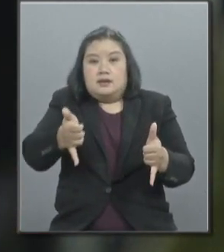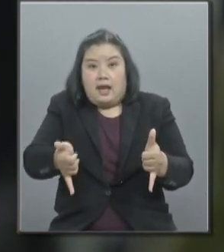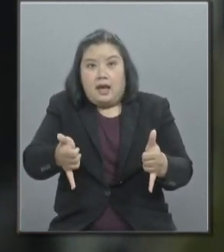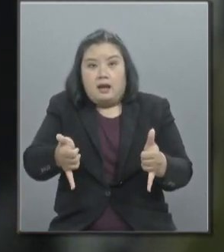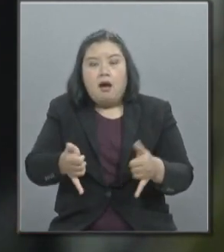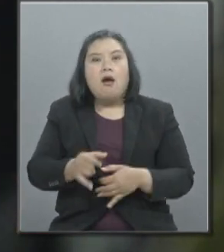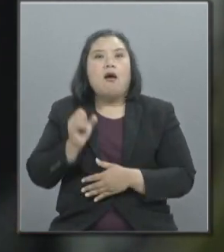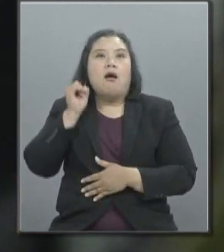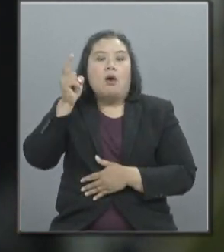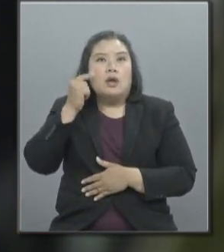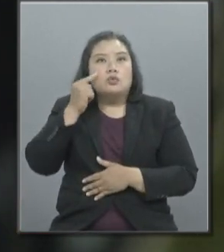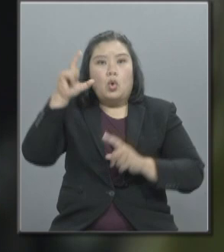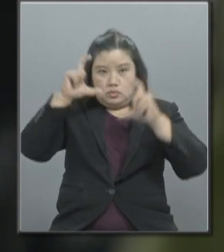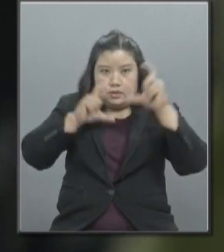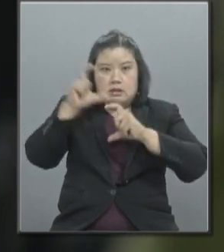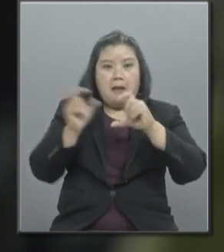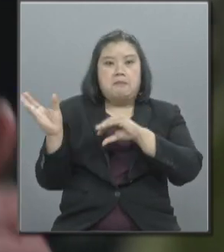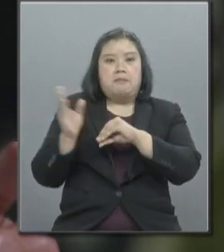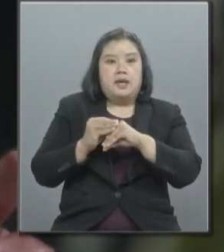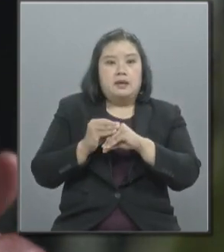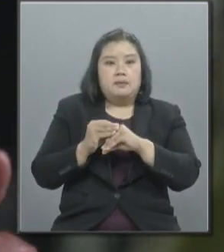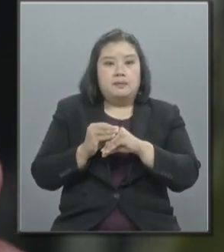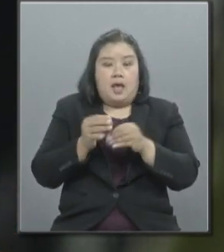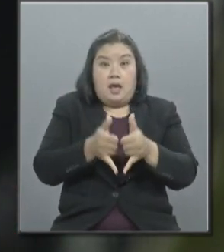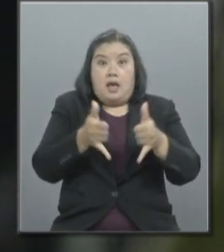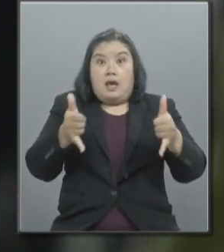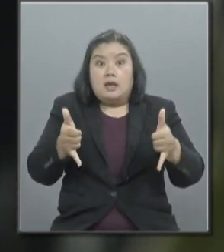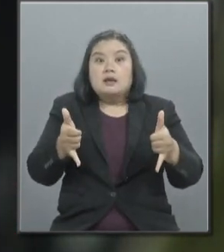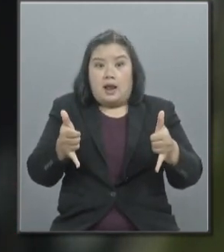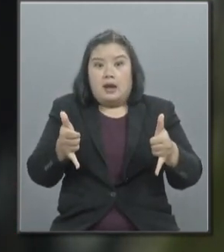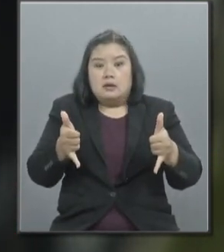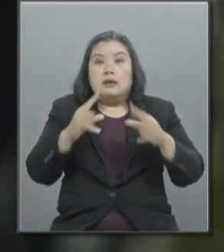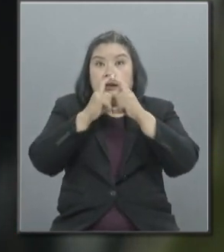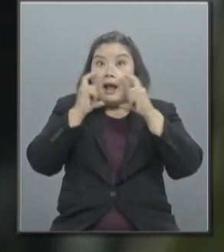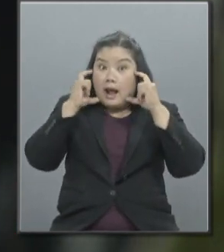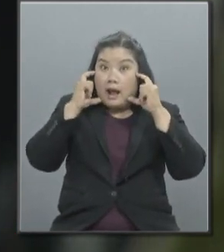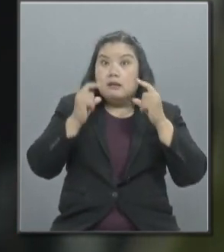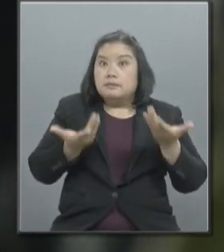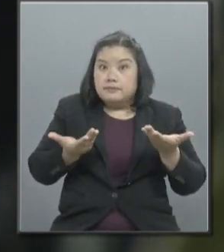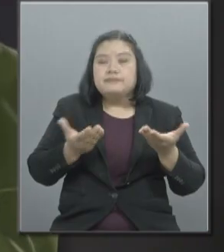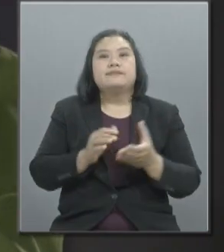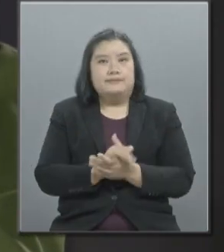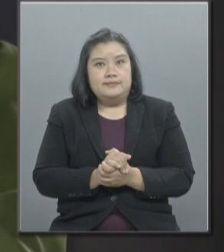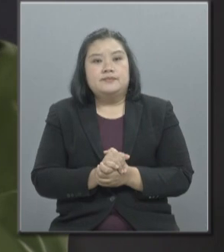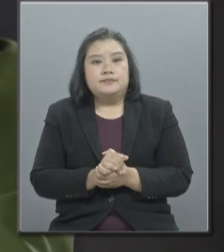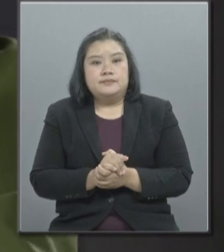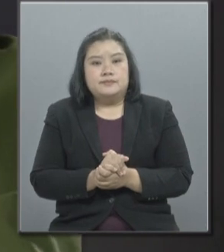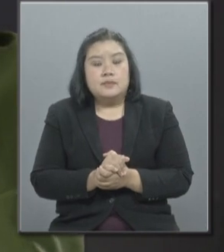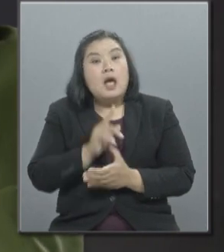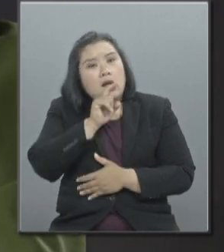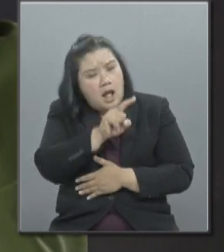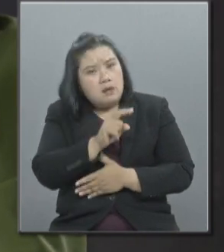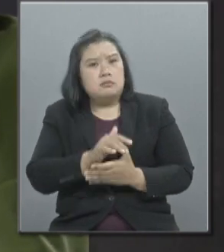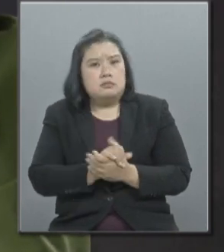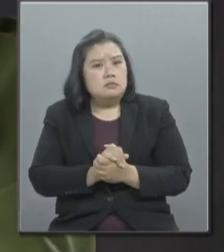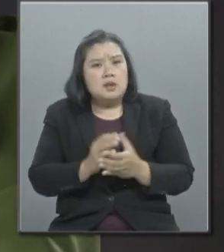จมันต้องใช้สีหน้าก็มาชิดกันดีกว่านะใส่หน้ากากนะป้องกัน พี่นิดคะแล้วใจความสำคัญ